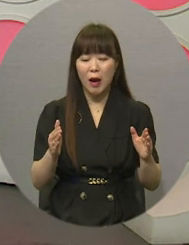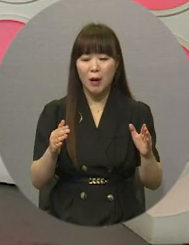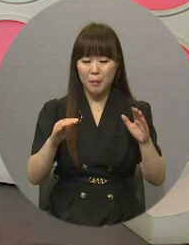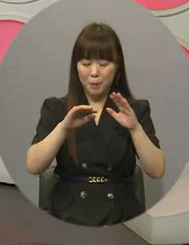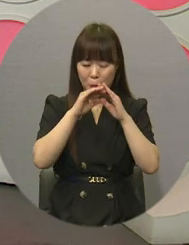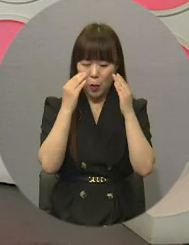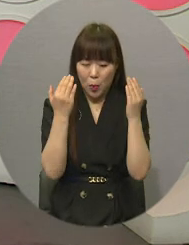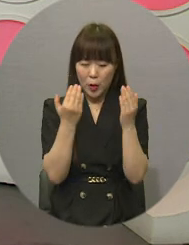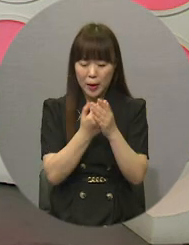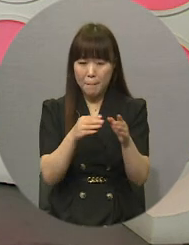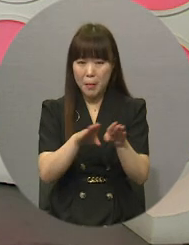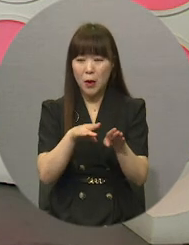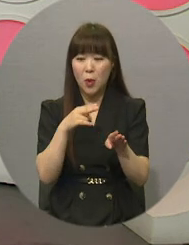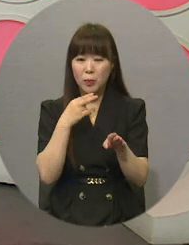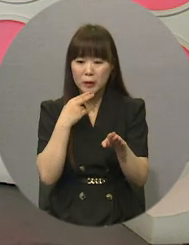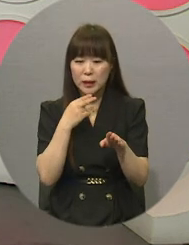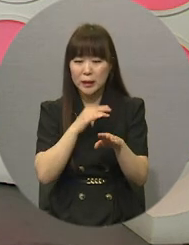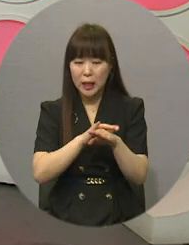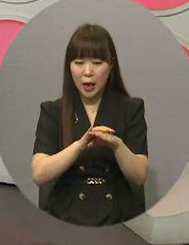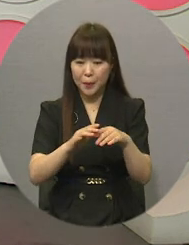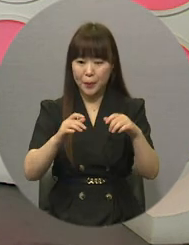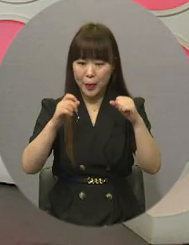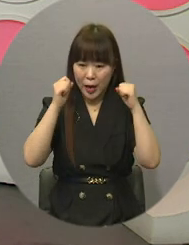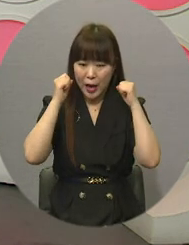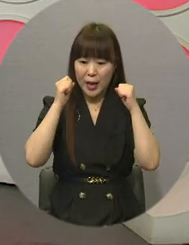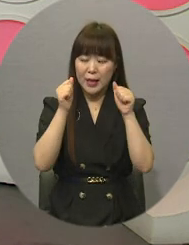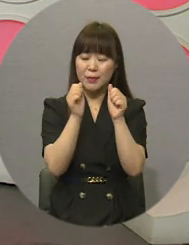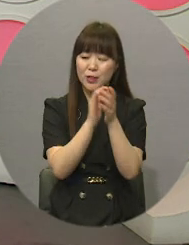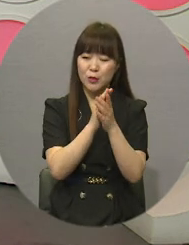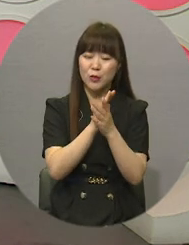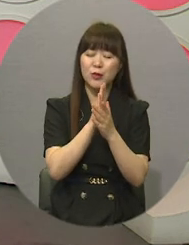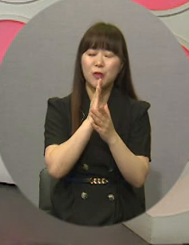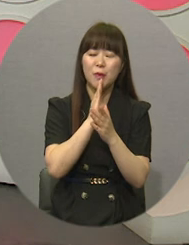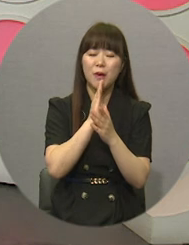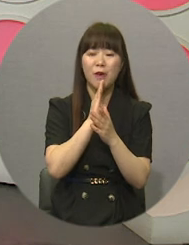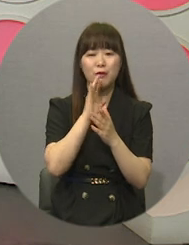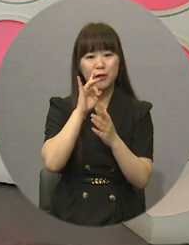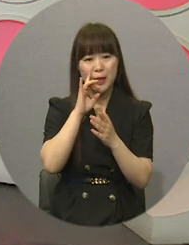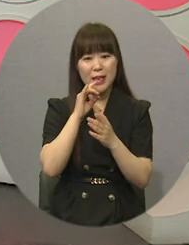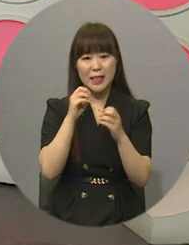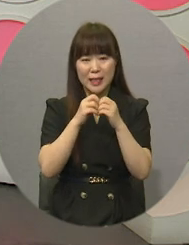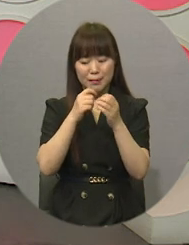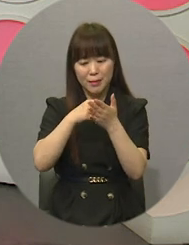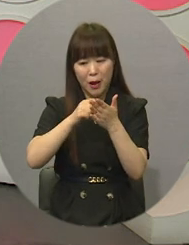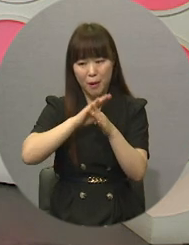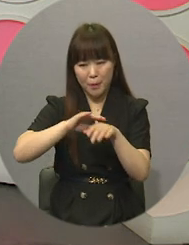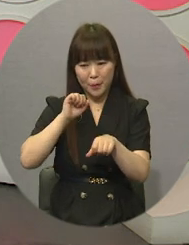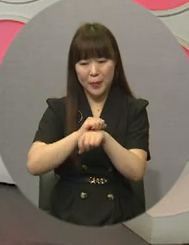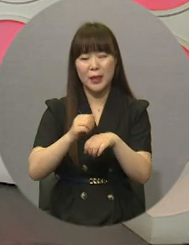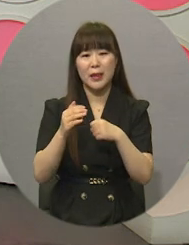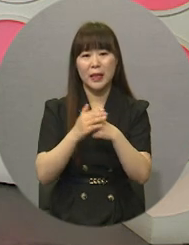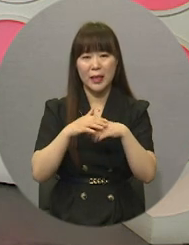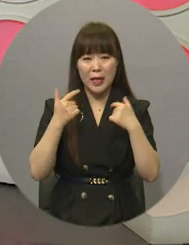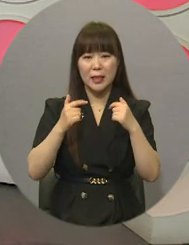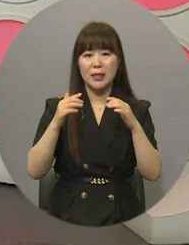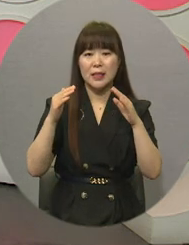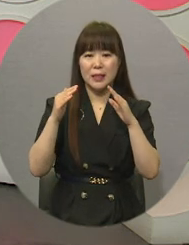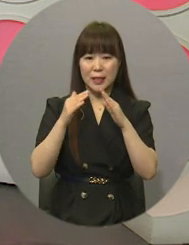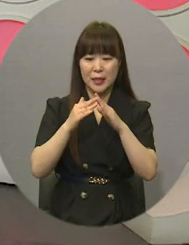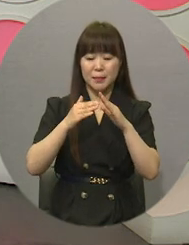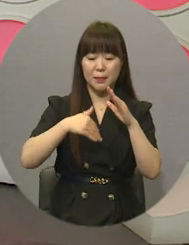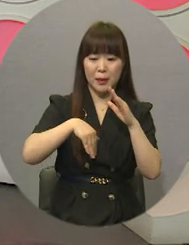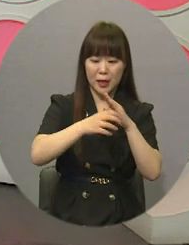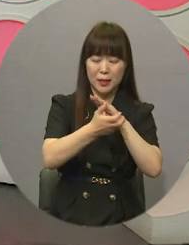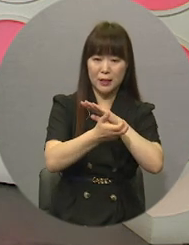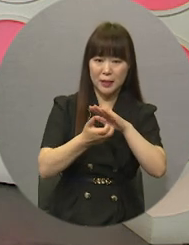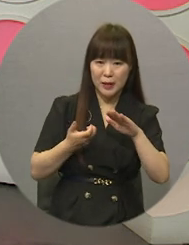받은 남자친구가 궁금하구나. 또 글씨를 예쁘게 썼기에 매일 집에